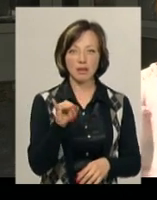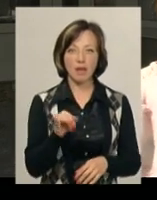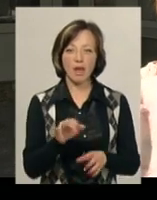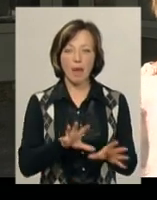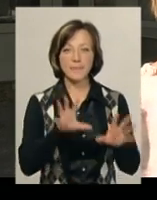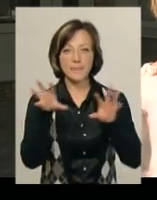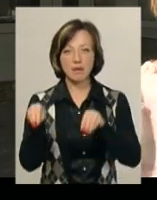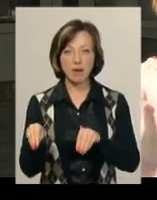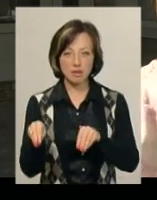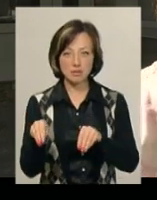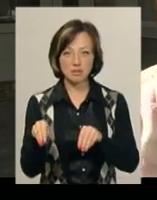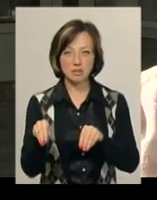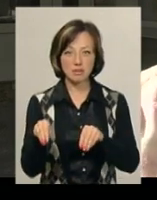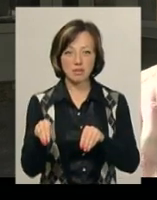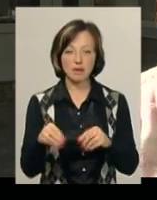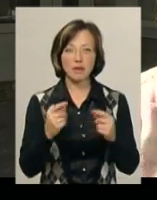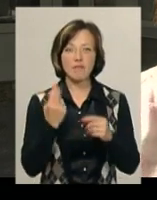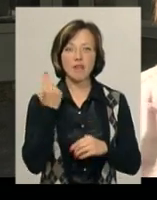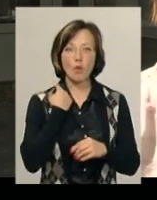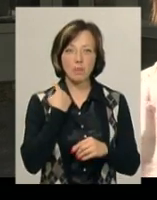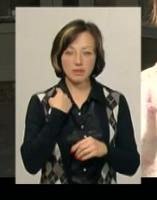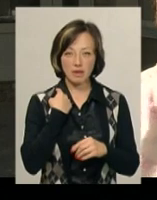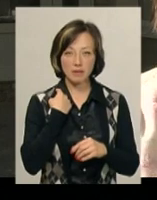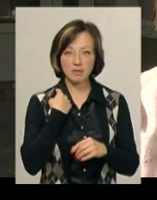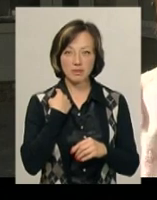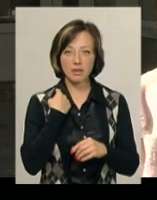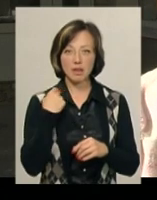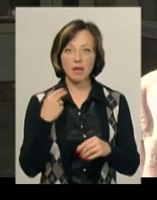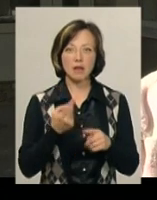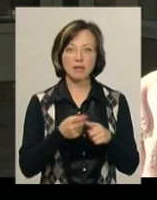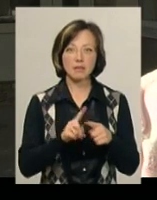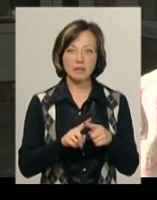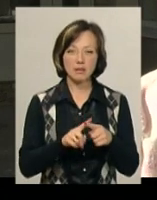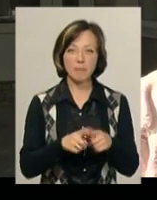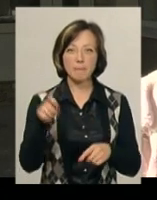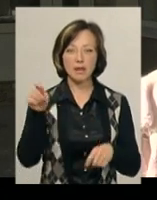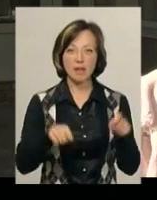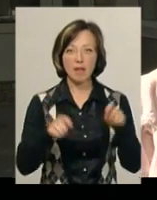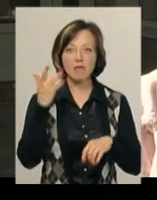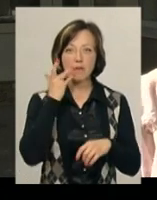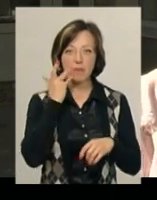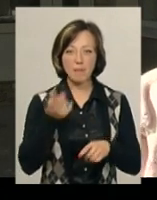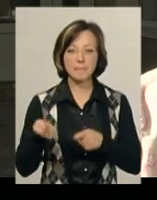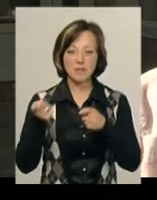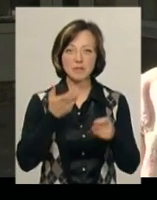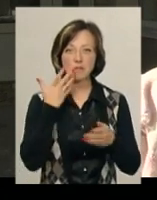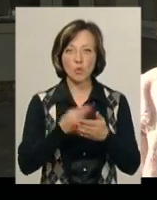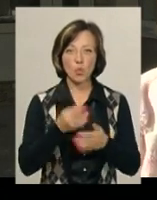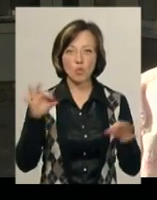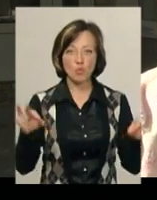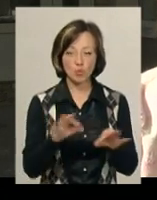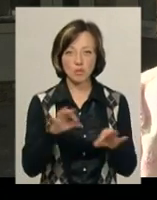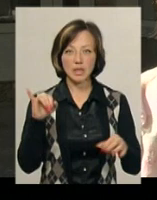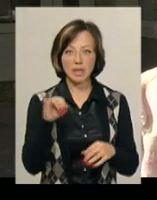еміграція з Великої Британії, емігранти з Великої Британії, які приїхали в Америку, принесли свою музику,